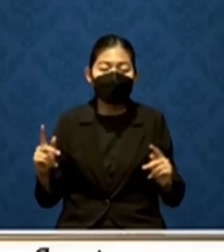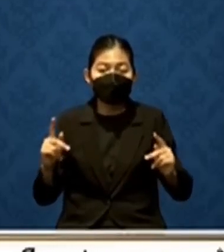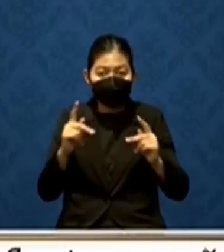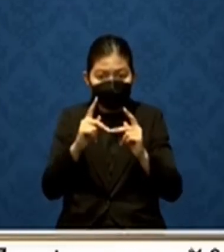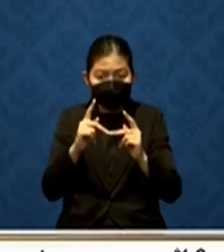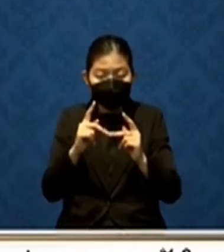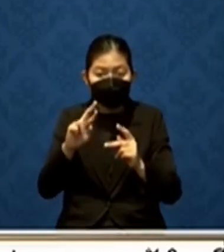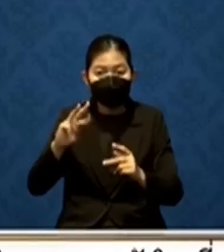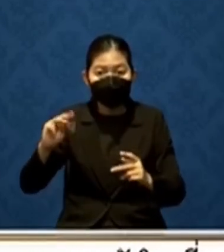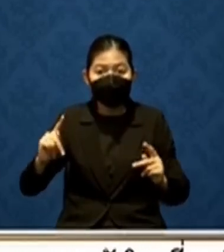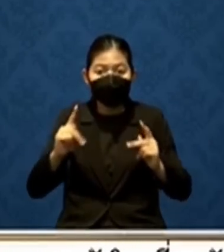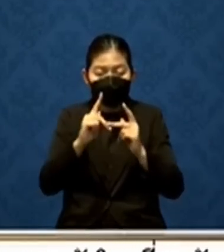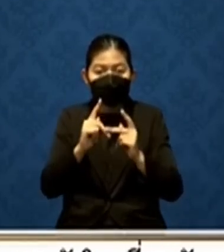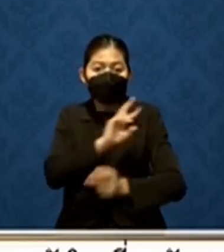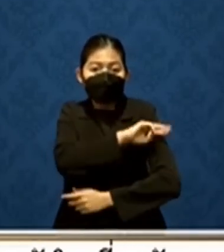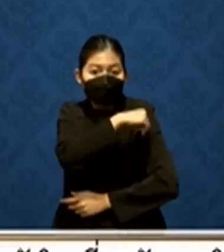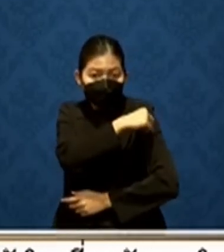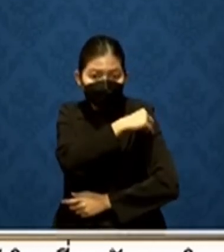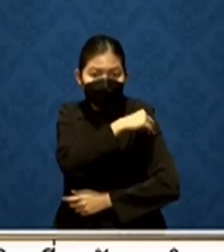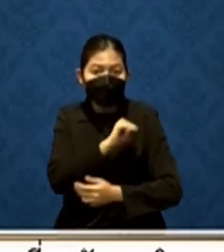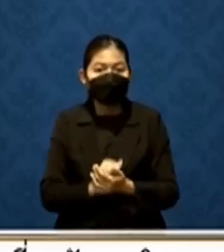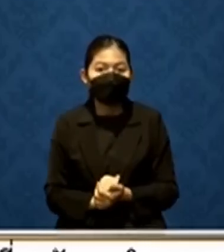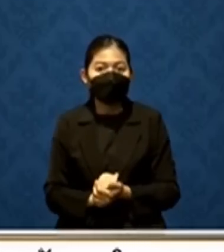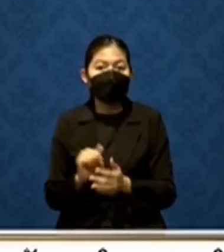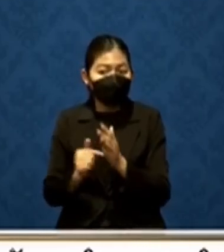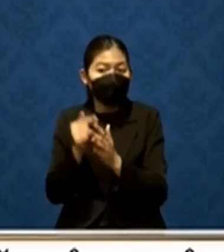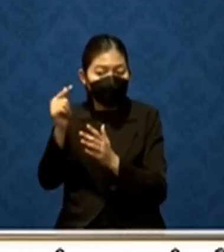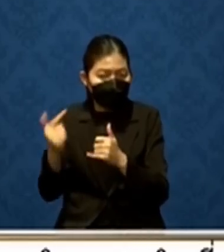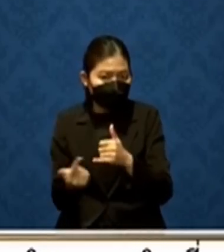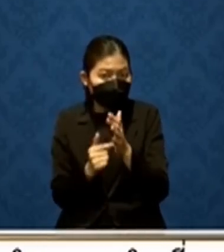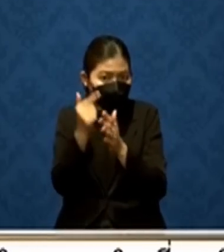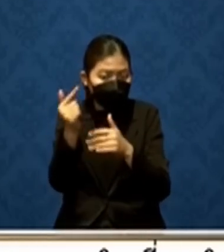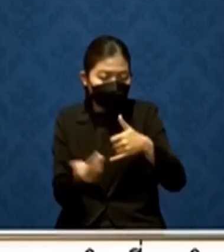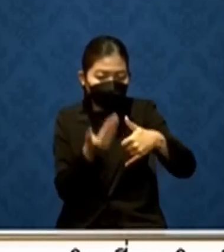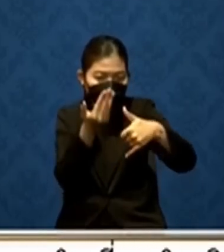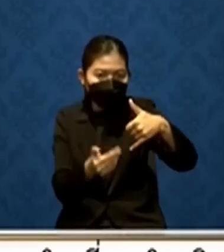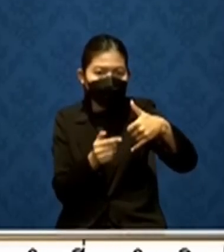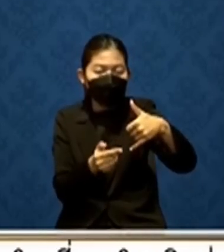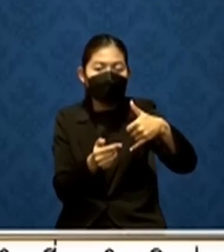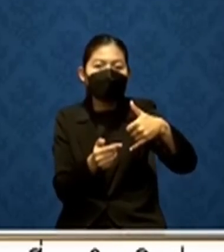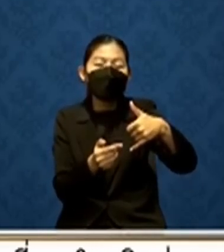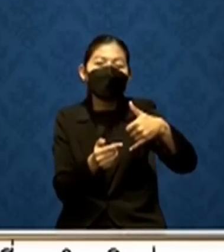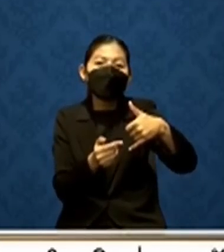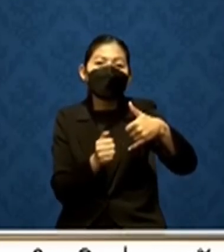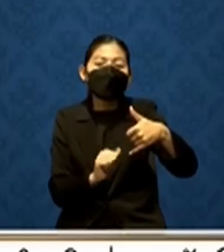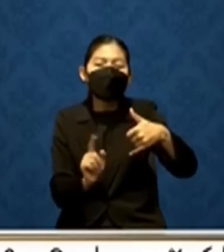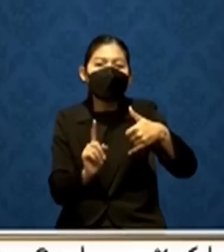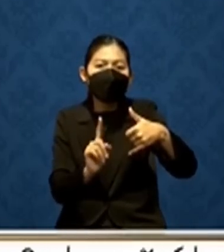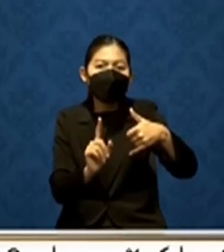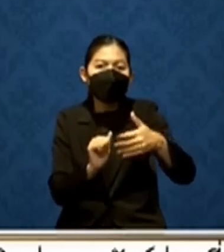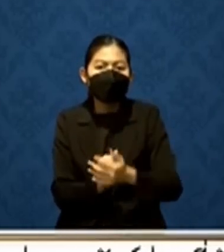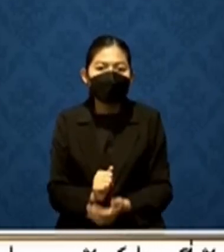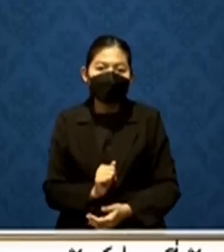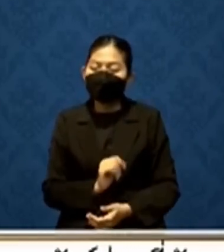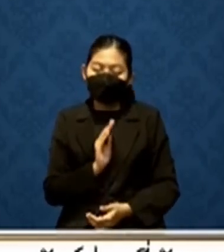สาธารณสุขซึ่งจะเป็นผู้ที่ถูกอภิปรายคนแรกในวันนี้เป็นบุคคลที่ไม่มีความ